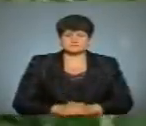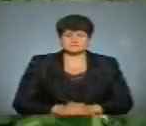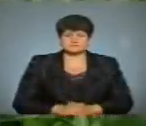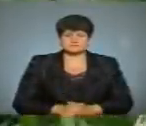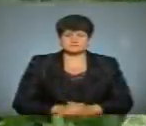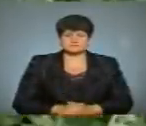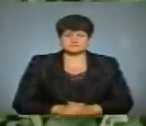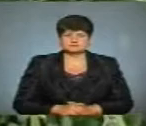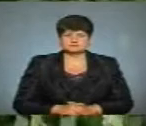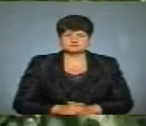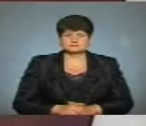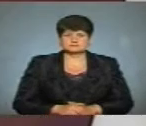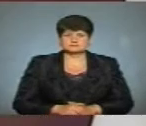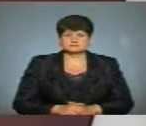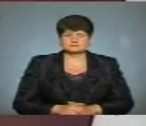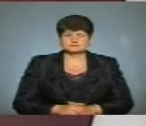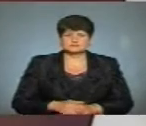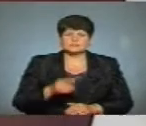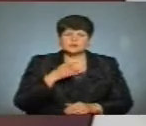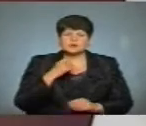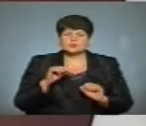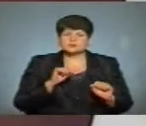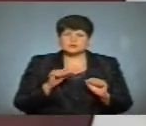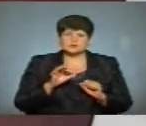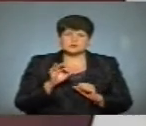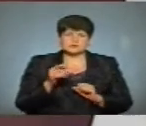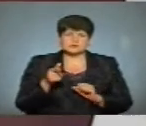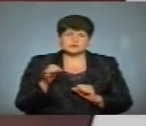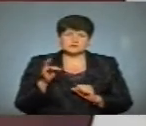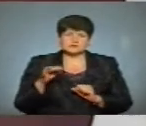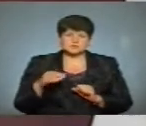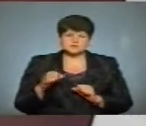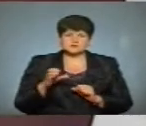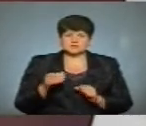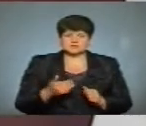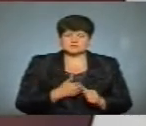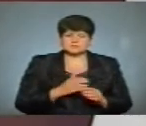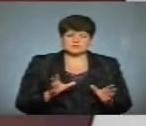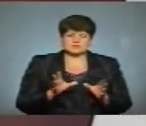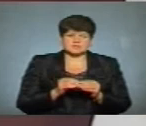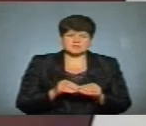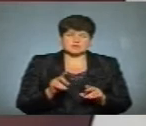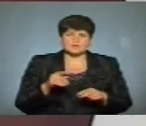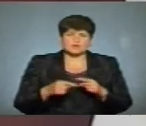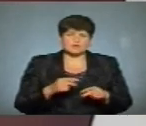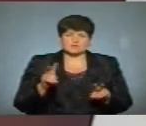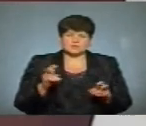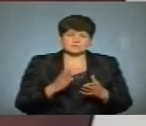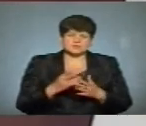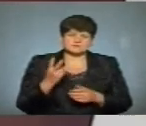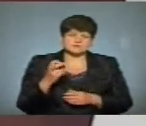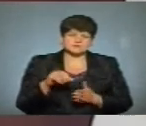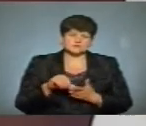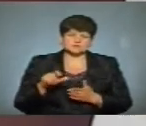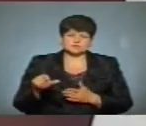Новини на Суспільному. Тернопіль. За словами координаторки Ольги Гордієнко, соціальна ініціатива «Єднання поколінь» має близько 200 учасників.